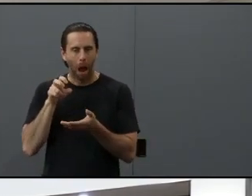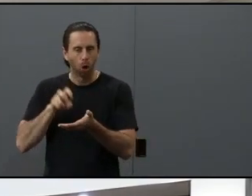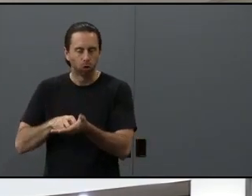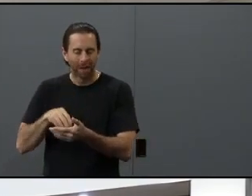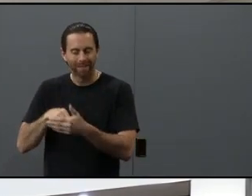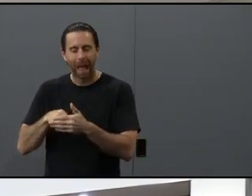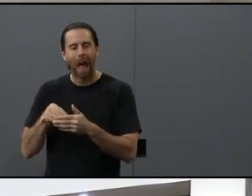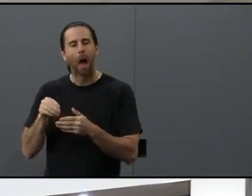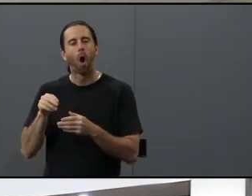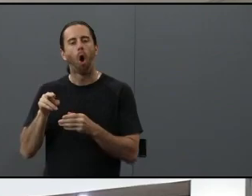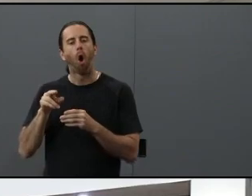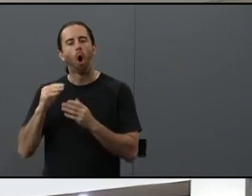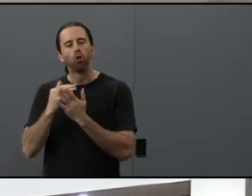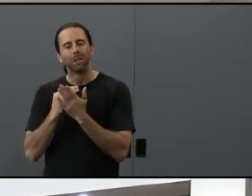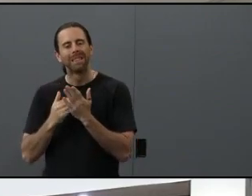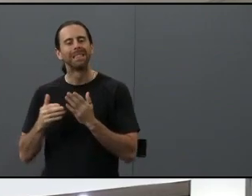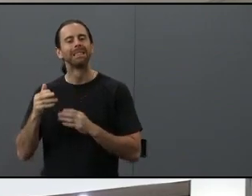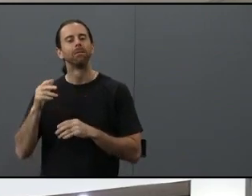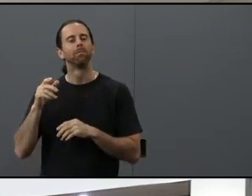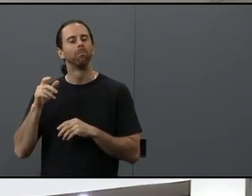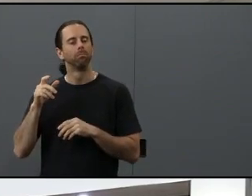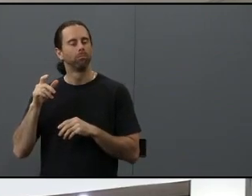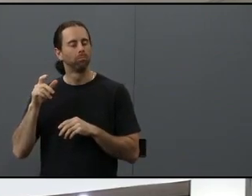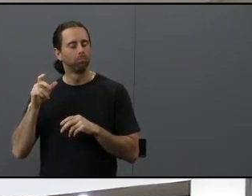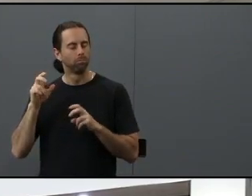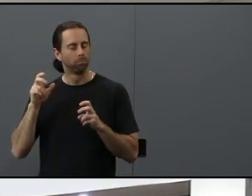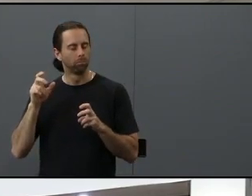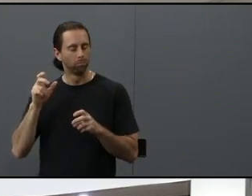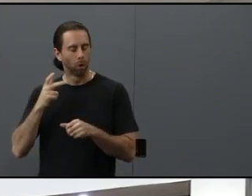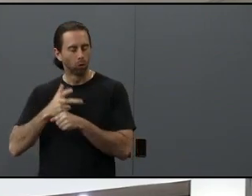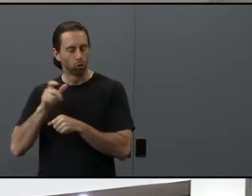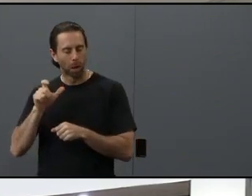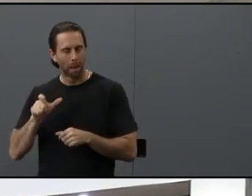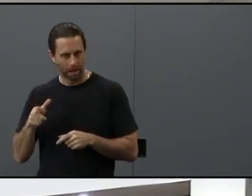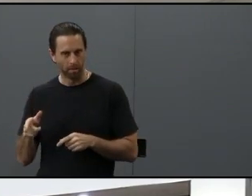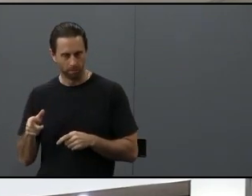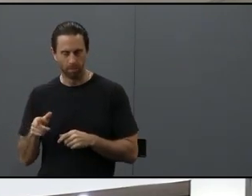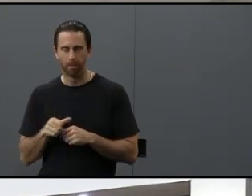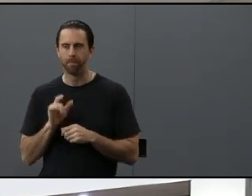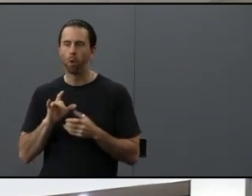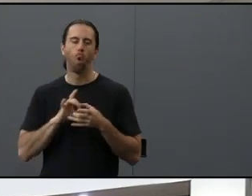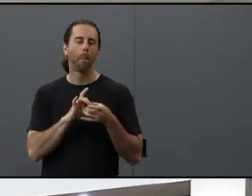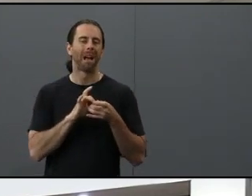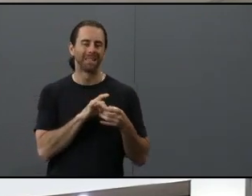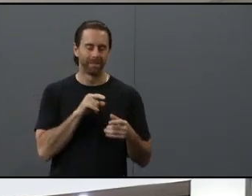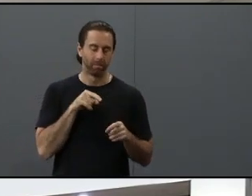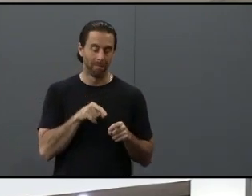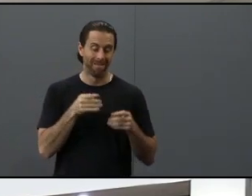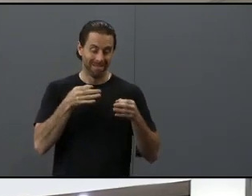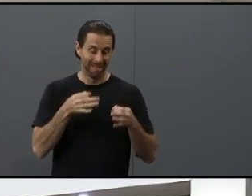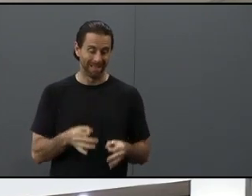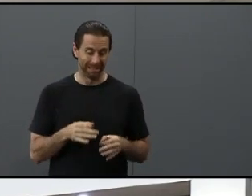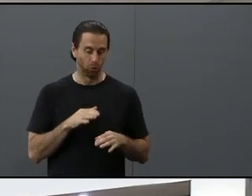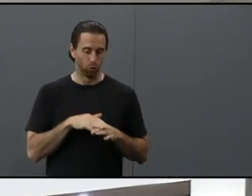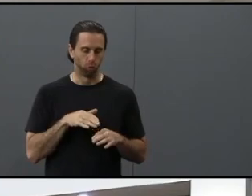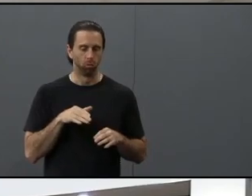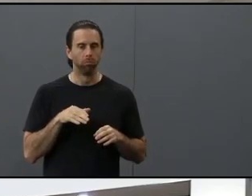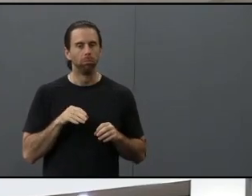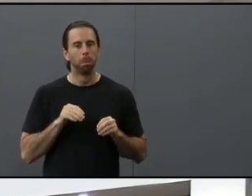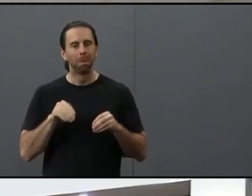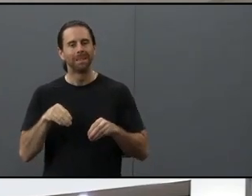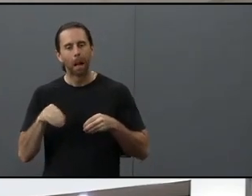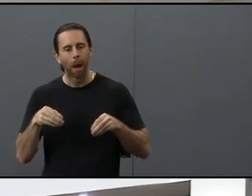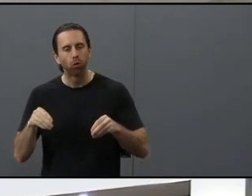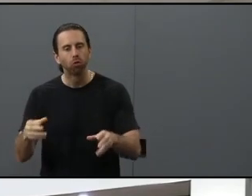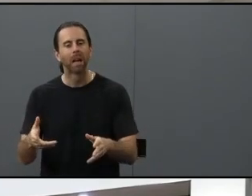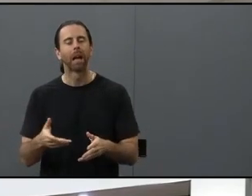registre des entreprises du Québec mais c'est un membre un vote donc c'est démocratique puis c'est les autres qui décident de la mise en marché et